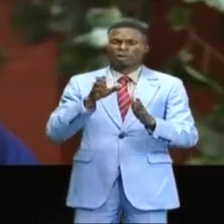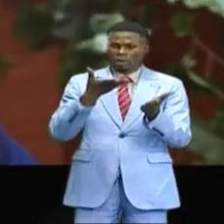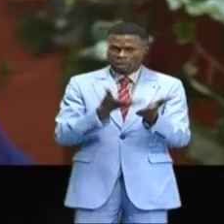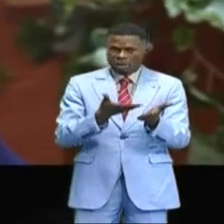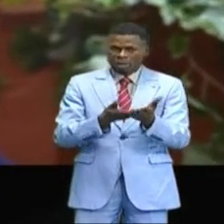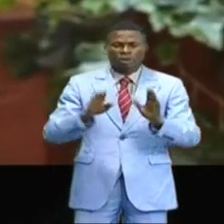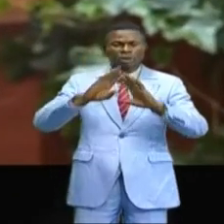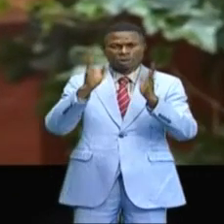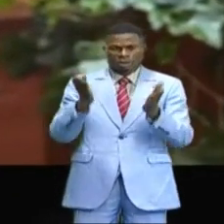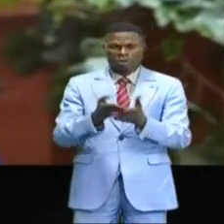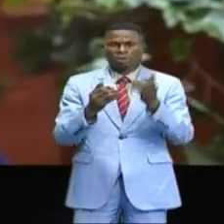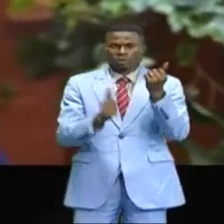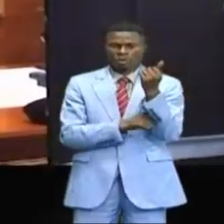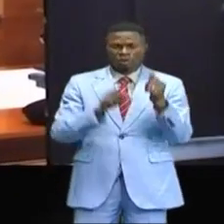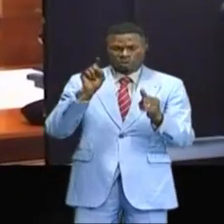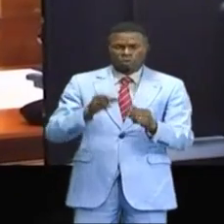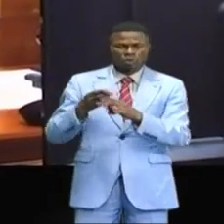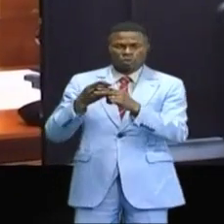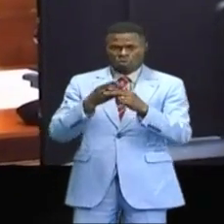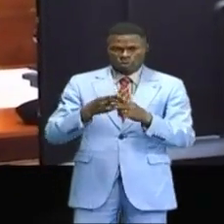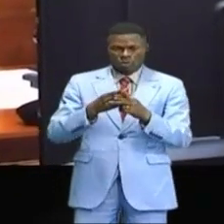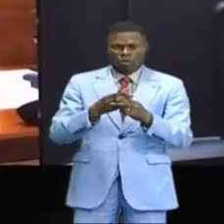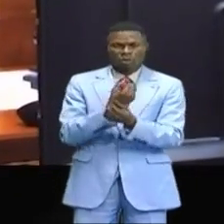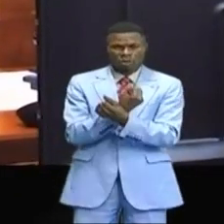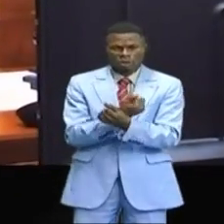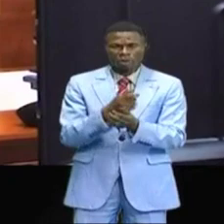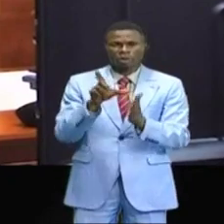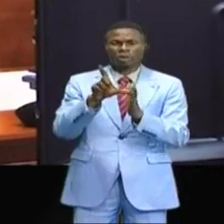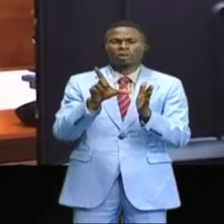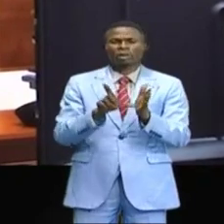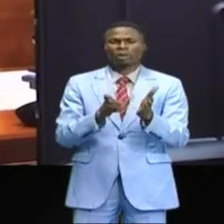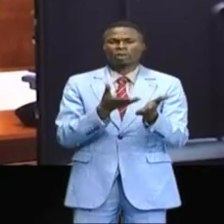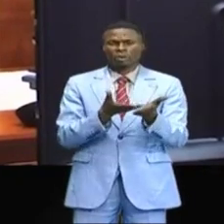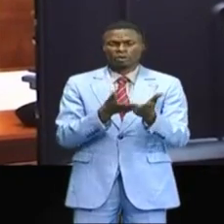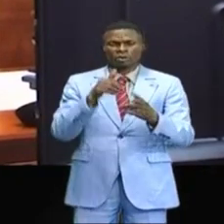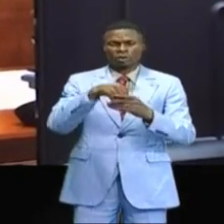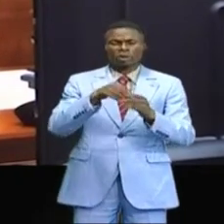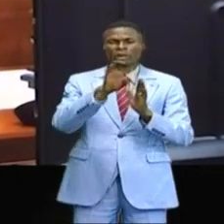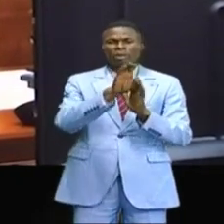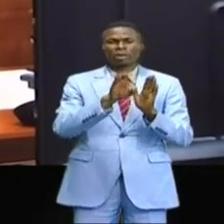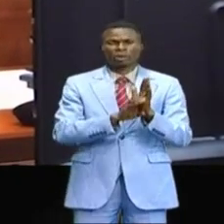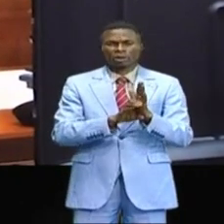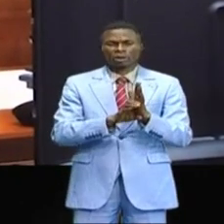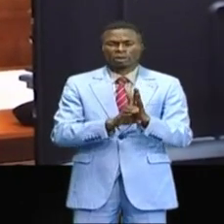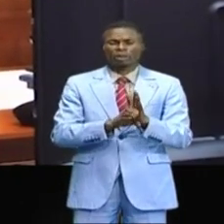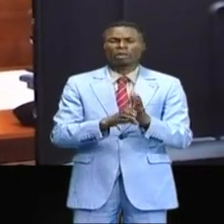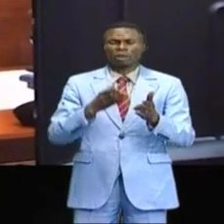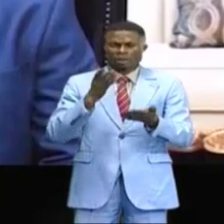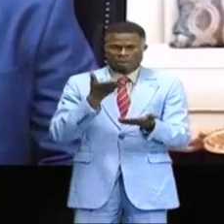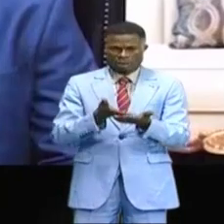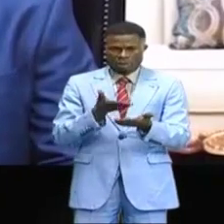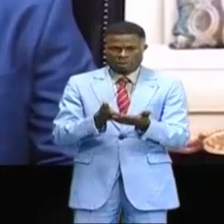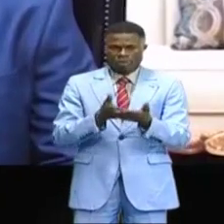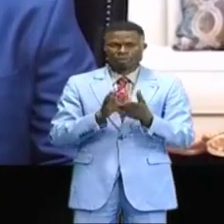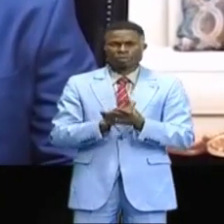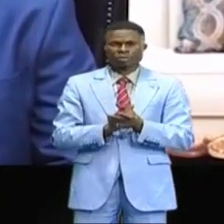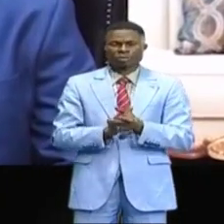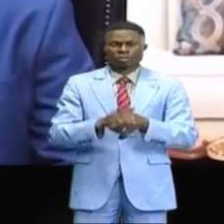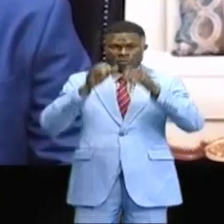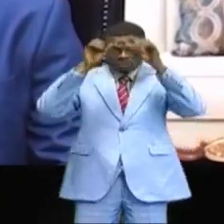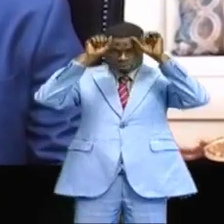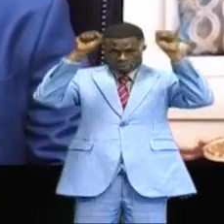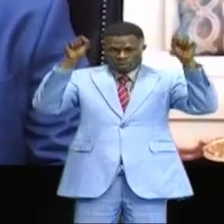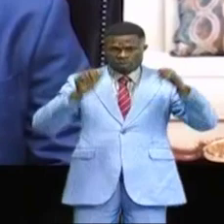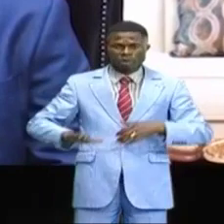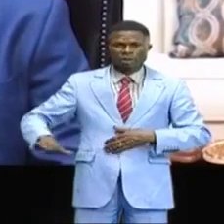tout le monde doit veiller à l'observance du cadre constitutionnel et légal qui le régisse. Le président de